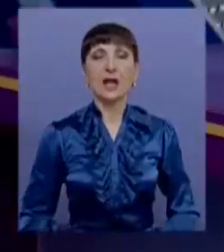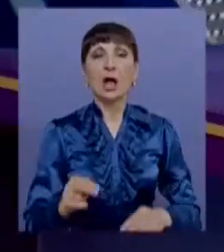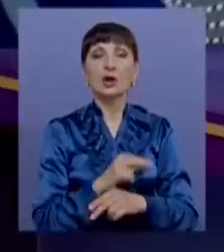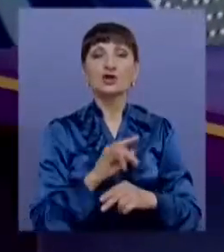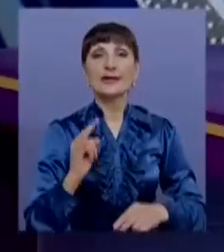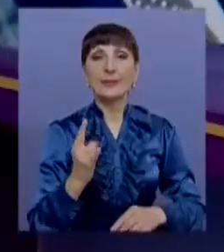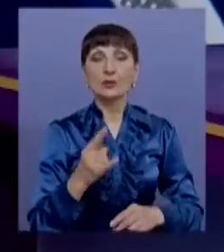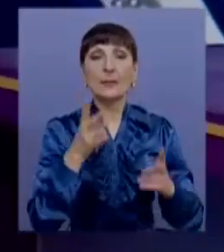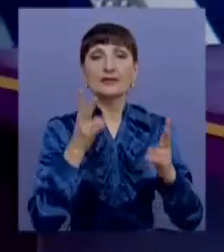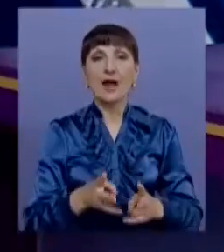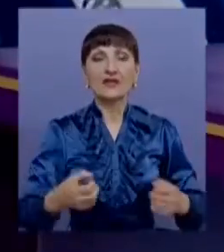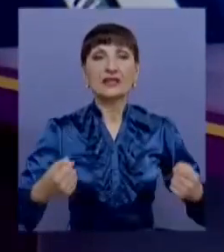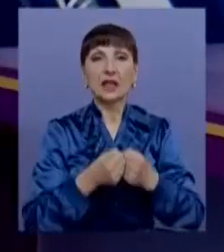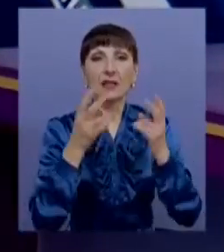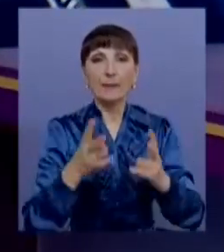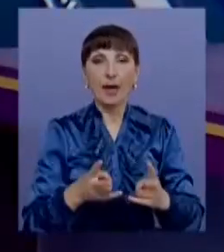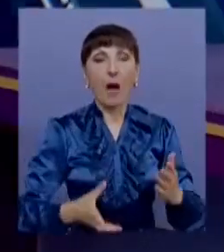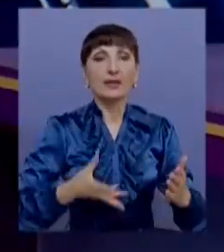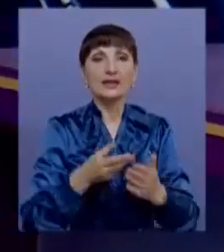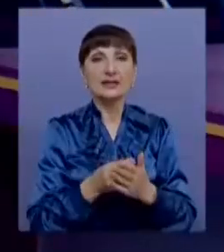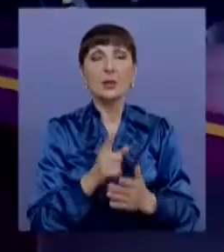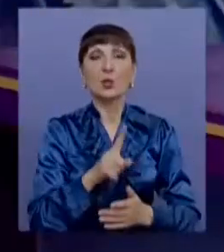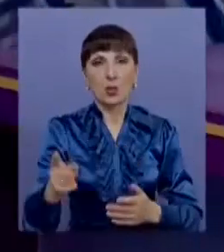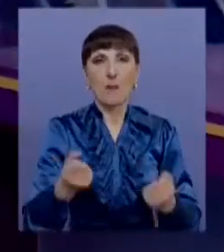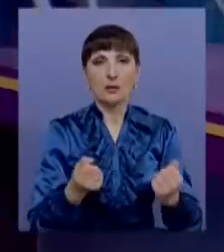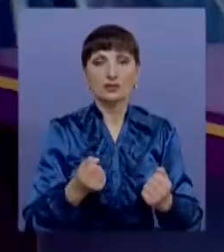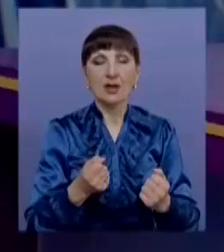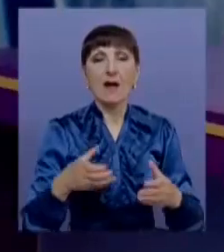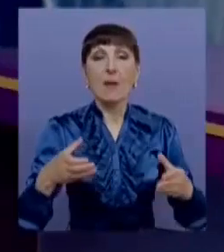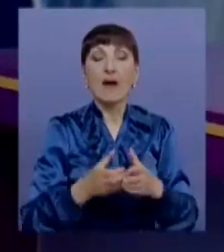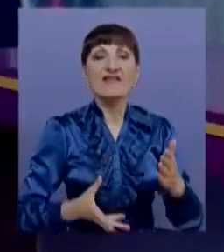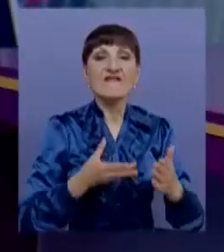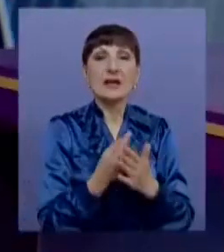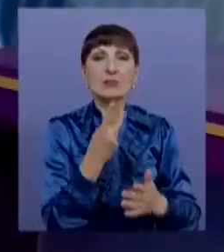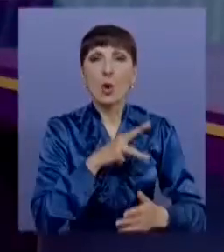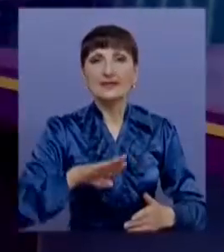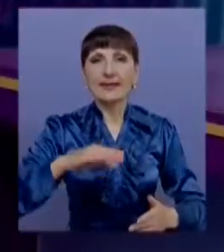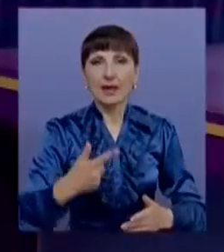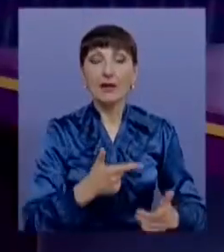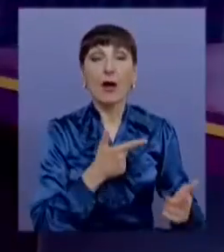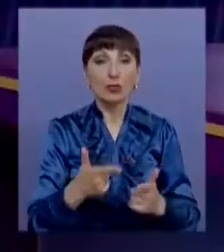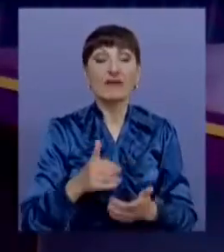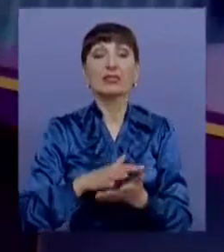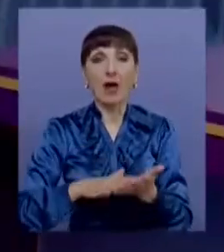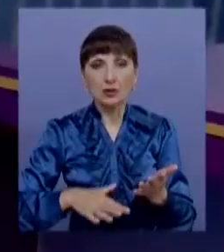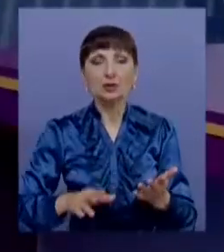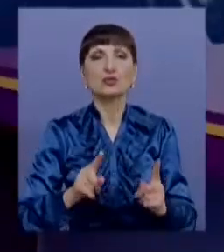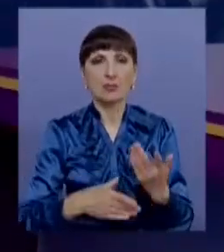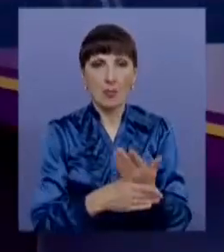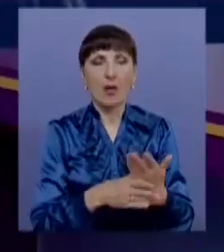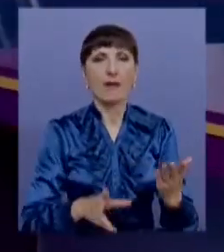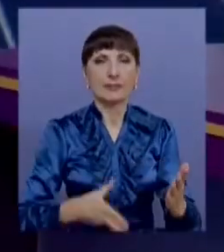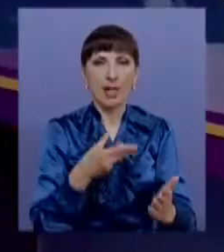Лечение ребенка, пострадавшего в ДТП, оплатили перевозчики. Компания выплатила 1 000 000 тенге и готова нести дополнительные